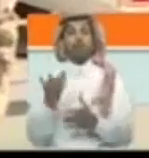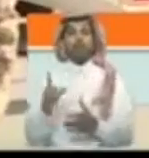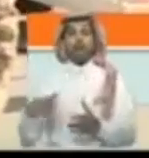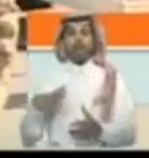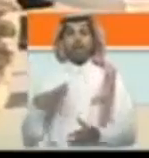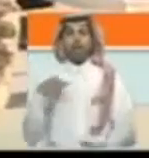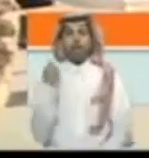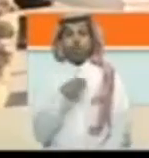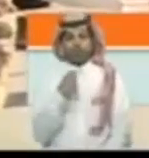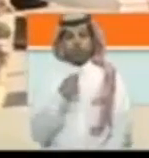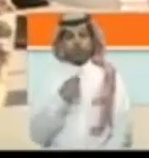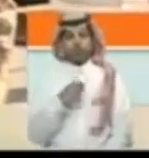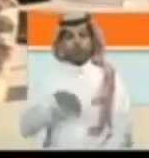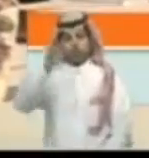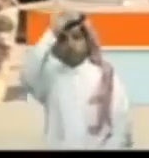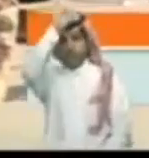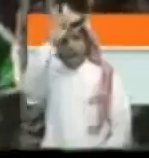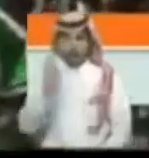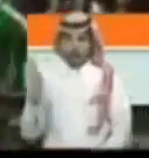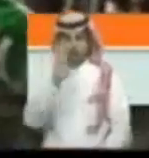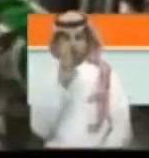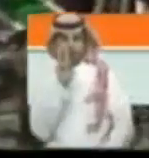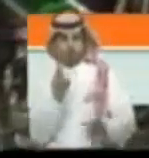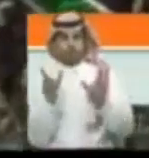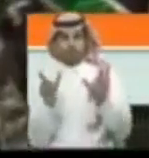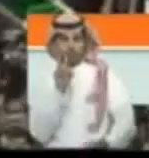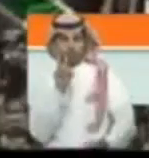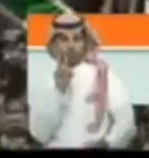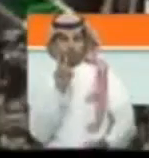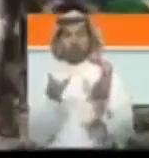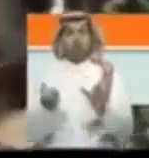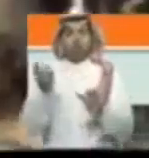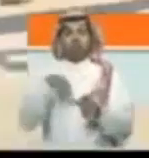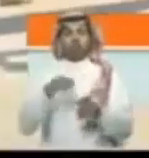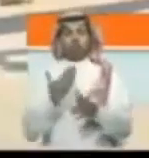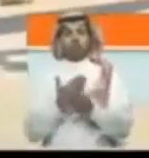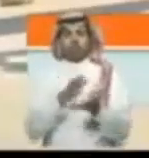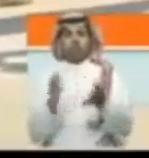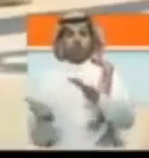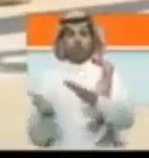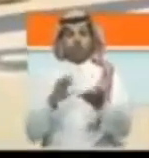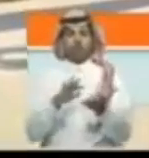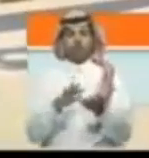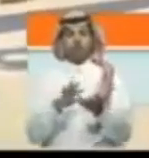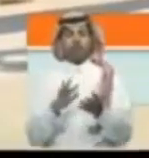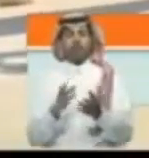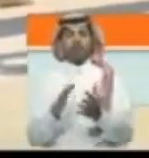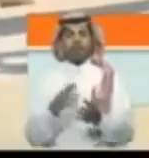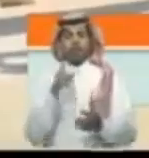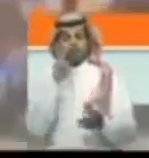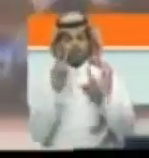بحضور صاحب السمو الملكي الأمير عبد العزيز بن سعود وزير الداخلية، عرض الحفل عدة فرضيات